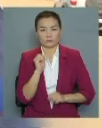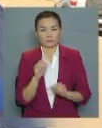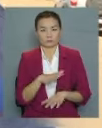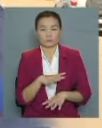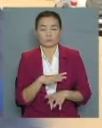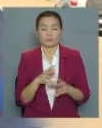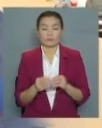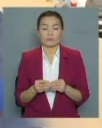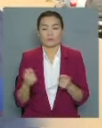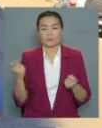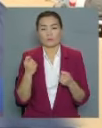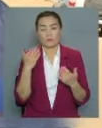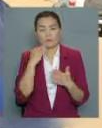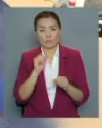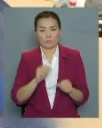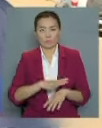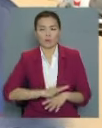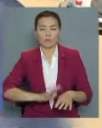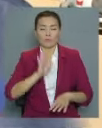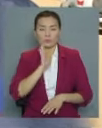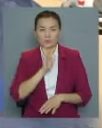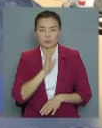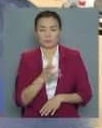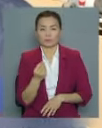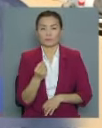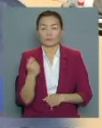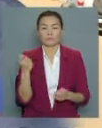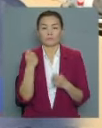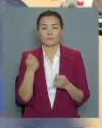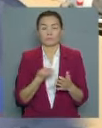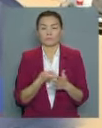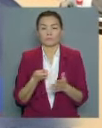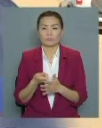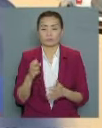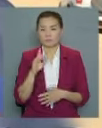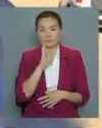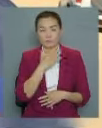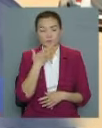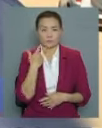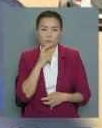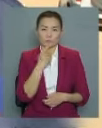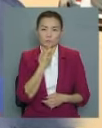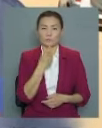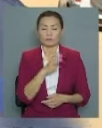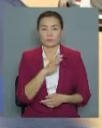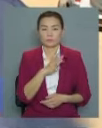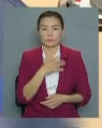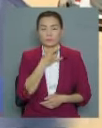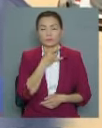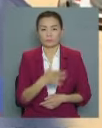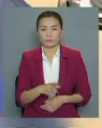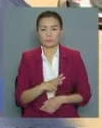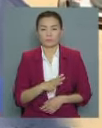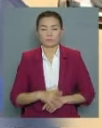еді. Мал бағуына жеңілдік. Өздеріне ауыз су, бір жағынан малға су. Кейде су болмағанда малдар ешқандай су жоқ.